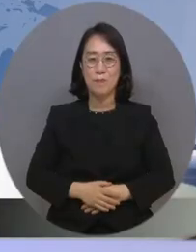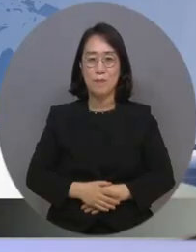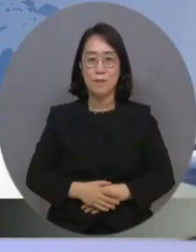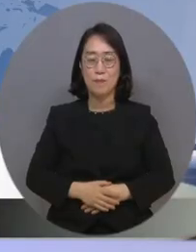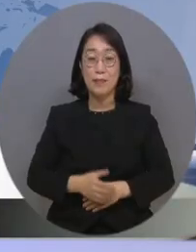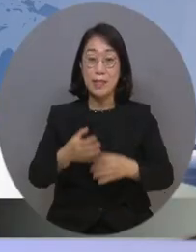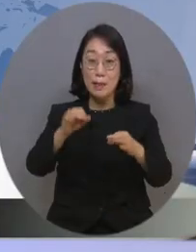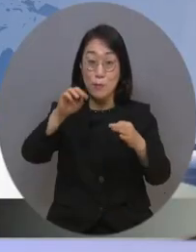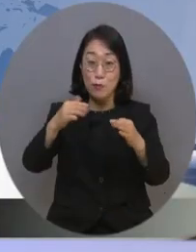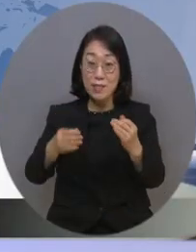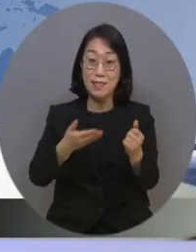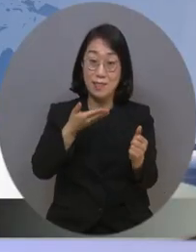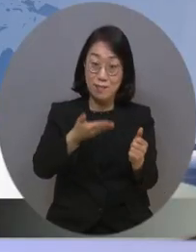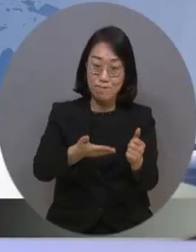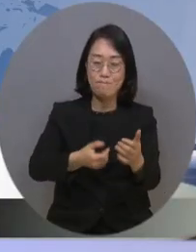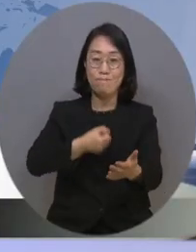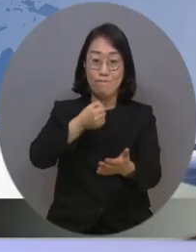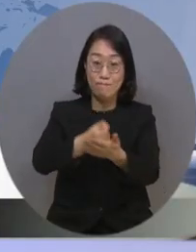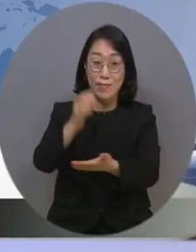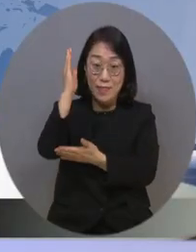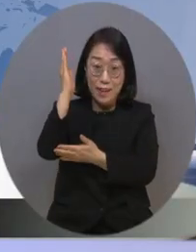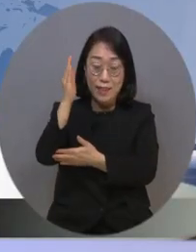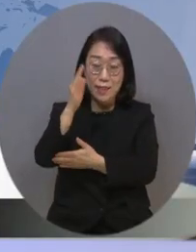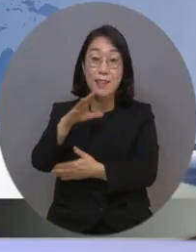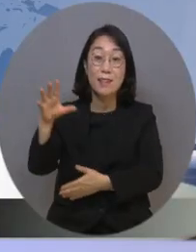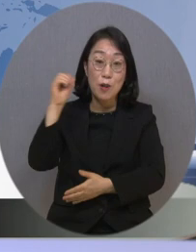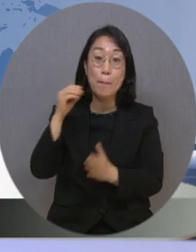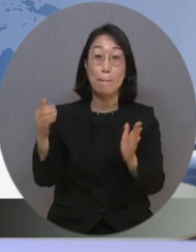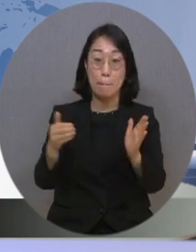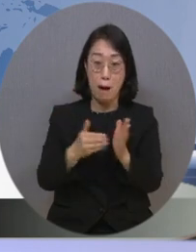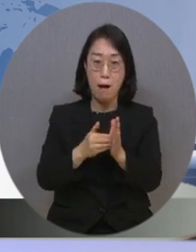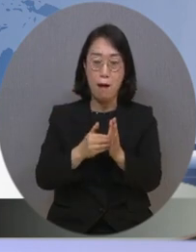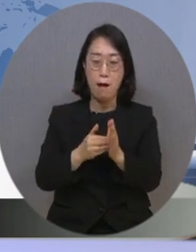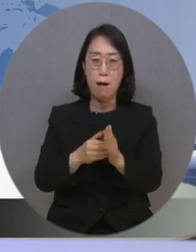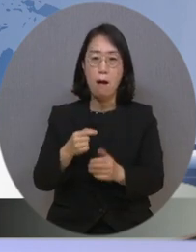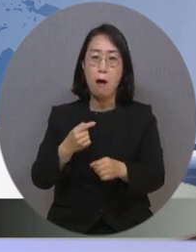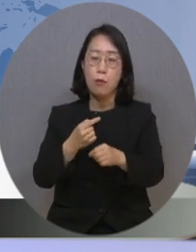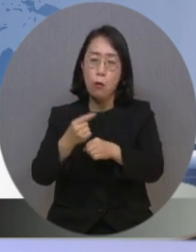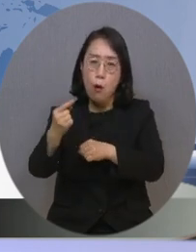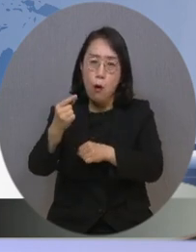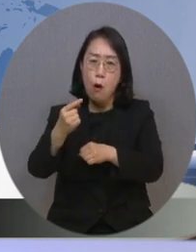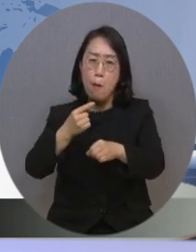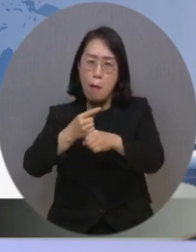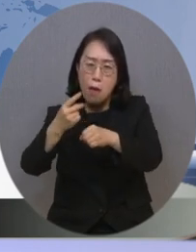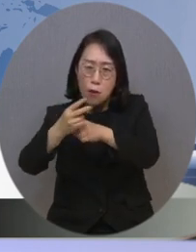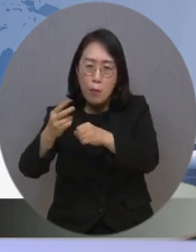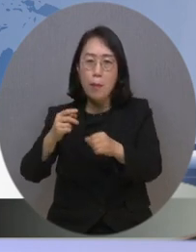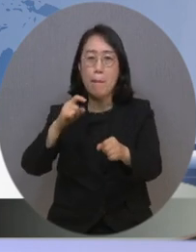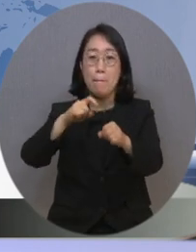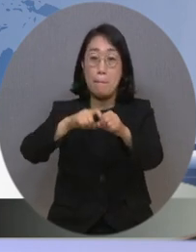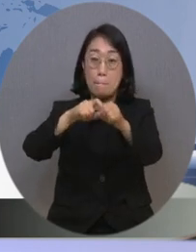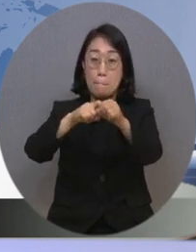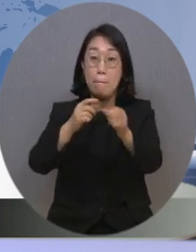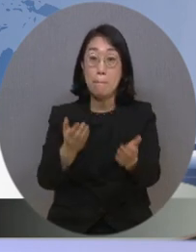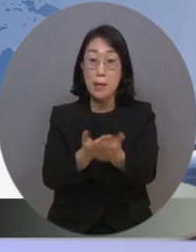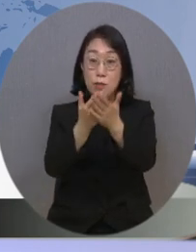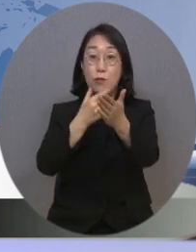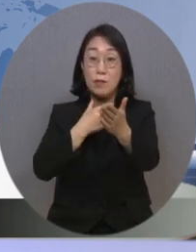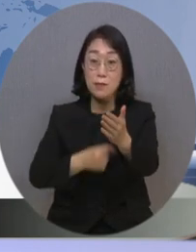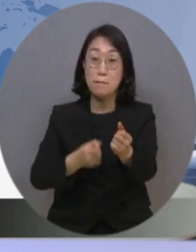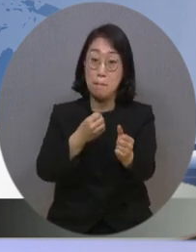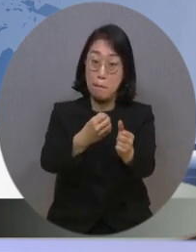김윤지 선수의 당찬 포부와 열정을 들어봤는데요 더 높은 곳을 향한 끊임없는 그 노력은 이번